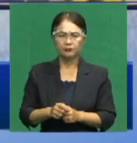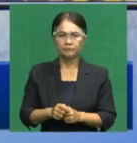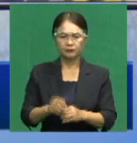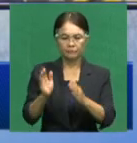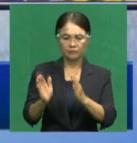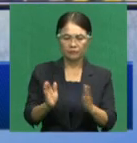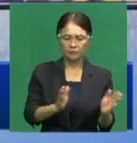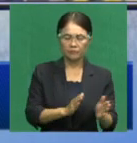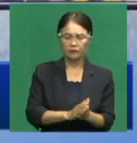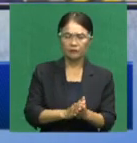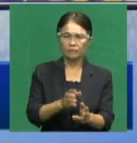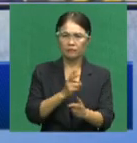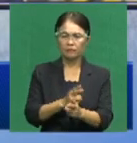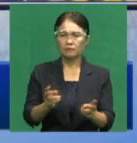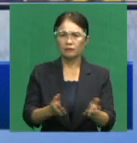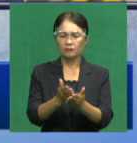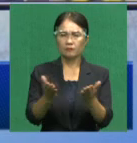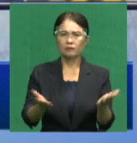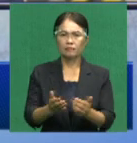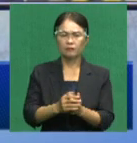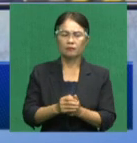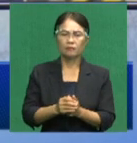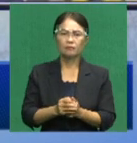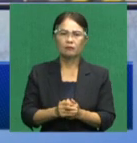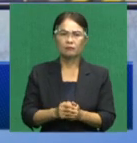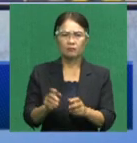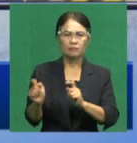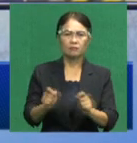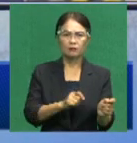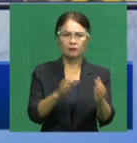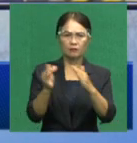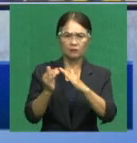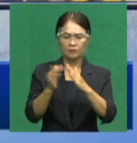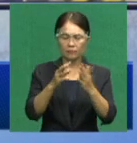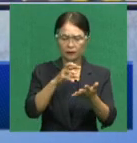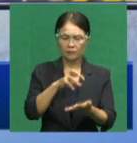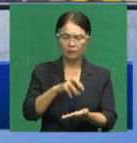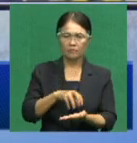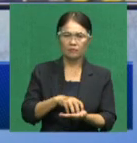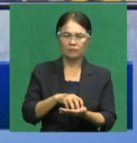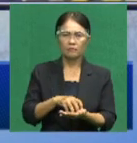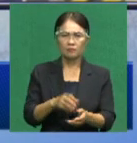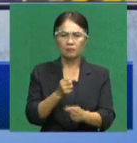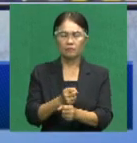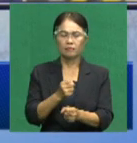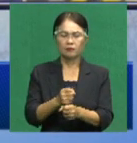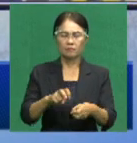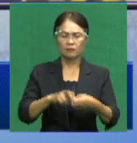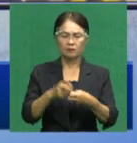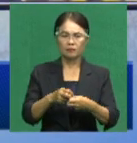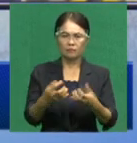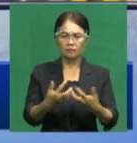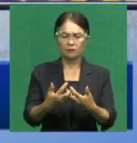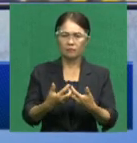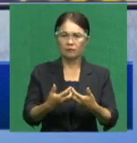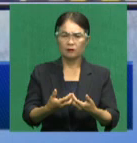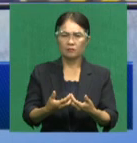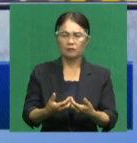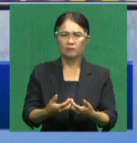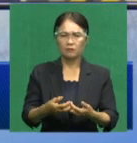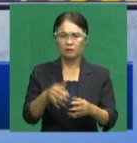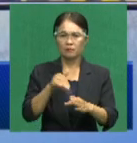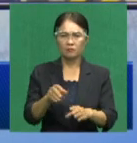ការរៀបចំទុកដាក់យ៉ាងម៉េចខ្លះរបស់ខាងរដ្ឋបាលរាជធានីភ្នំពេញដែលធ្វើឲ្យបញ្ហានៃការកកស្ទះ